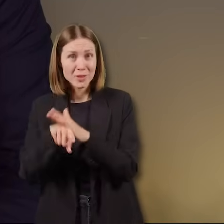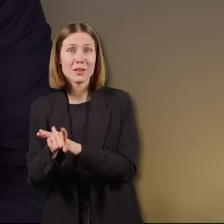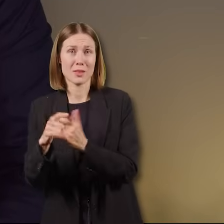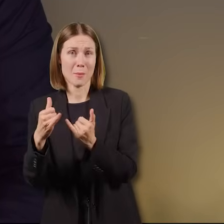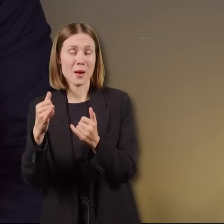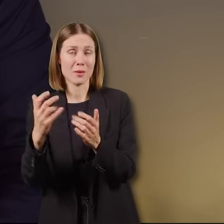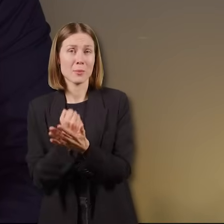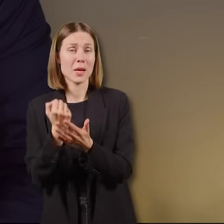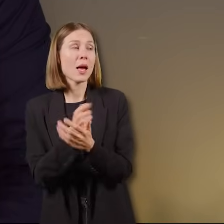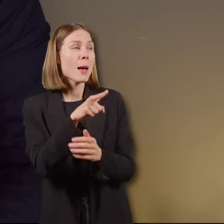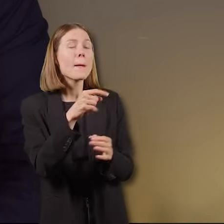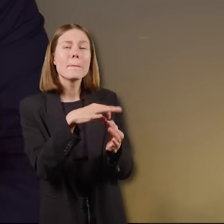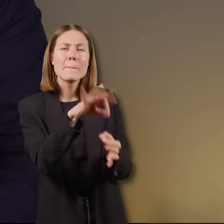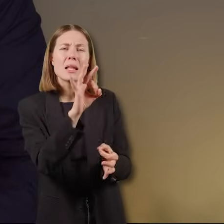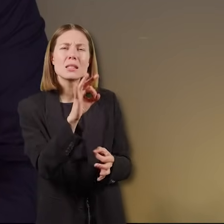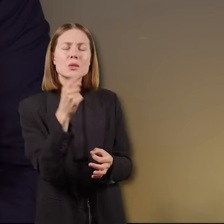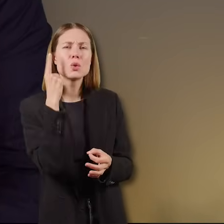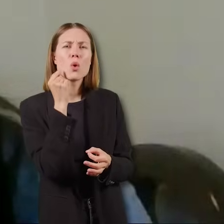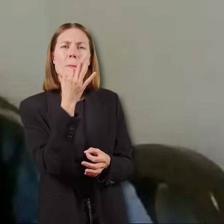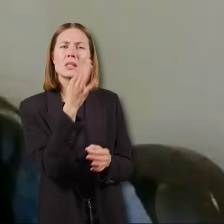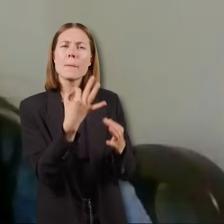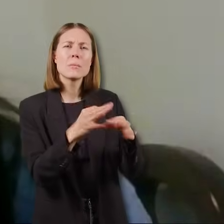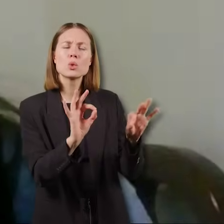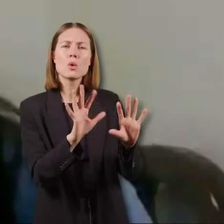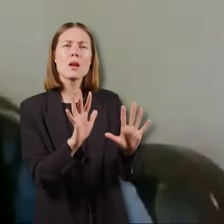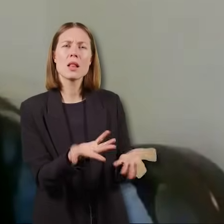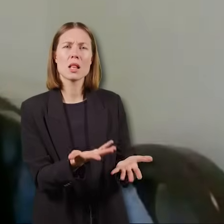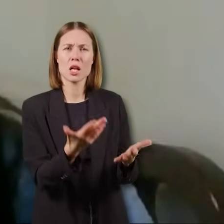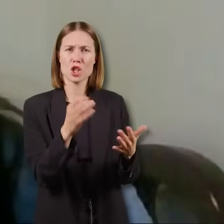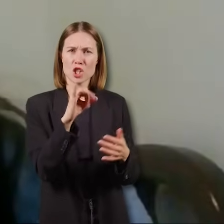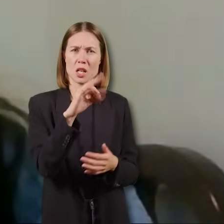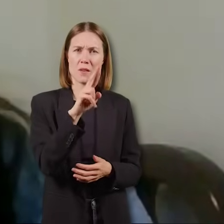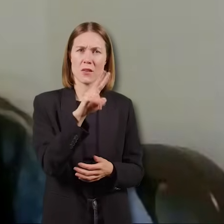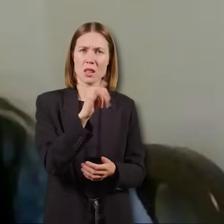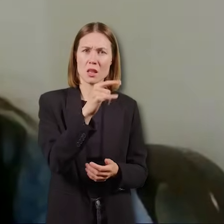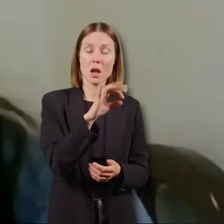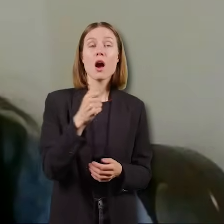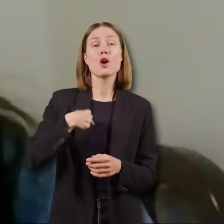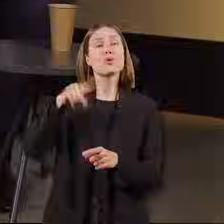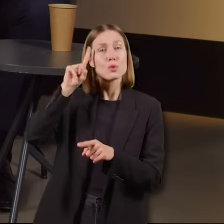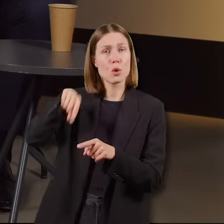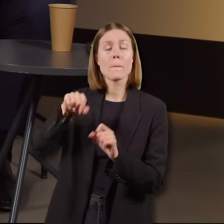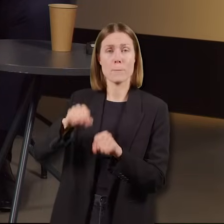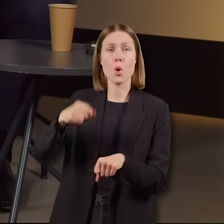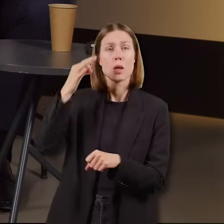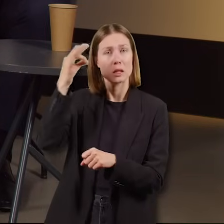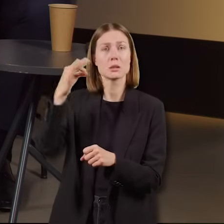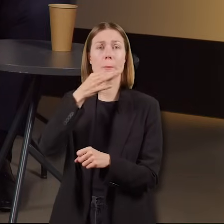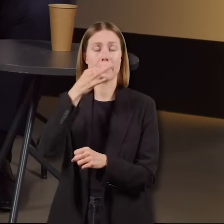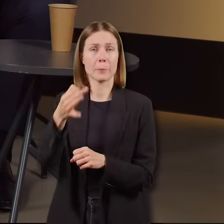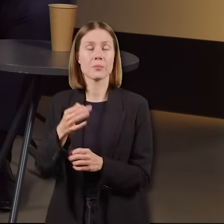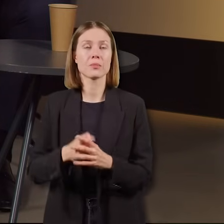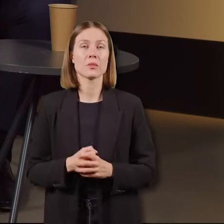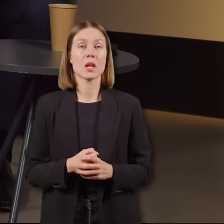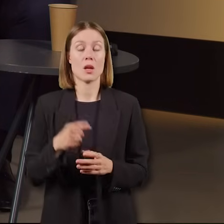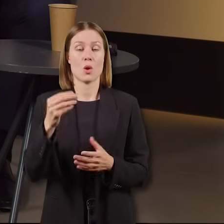9 pasiūlymai... Bet patikslinkit, ką turite omeny, kokį, pavyzdžiui, pasiūlymą, kuris Širvintam... Ai, aš žinau, aš galiu tiesiog patikslinti, kai dabar, va, pavyzdžiui,